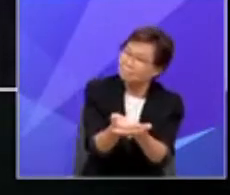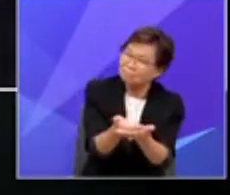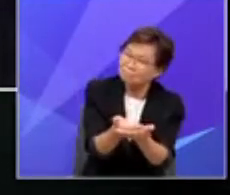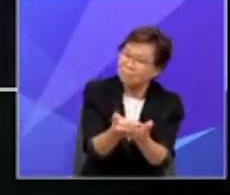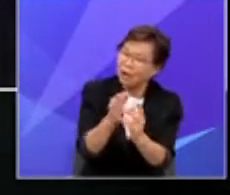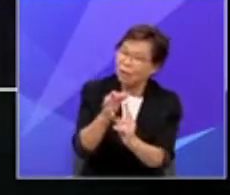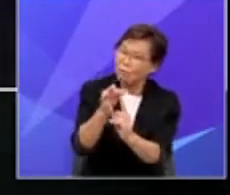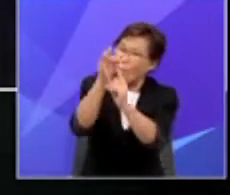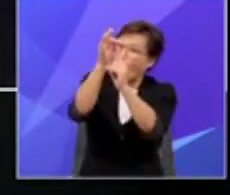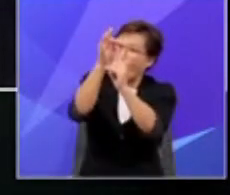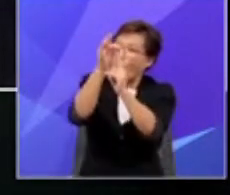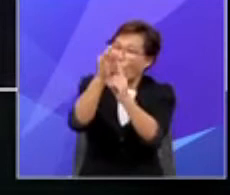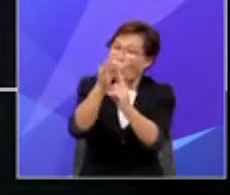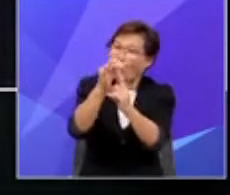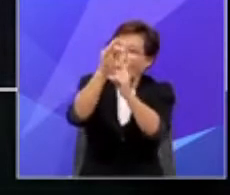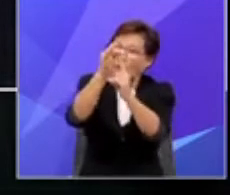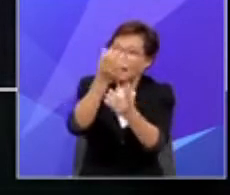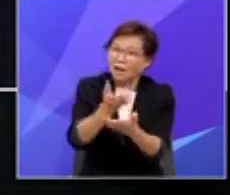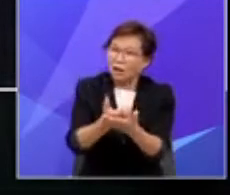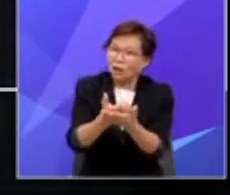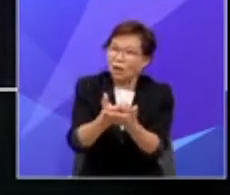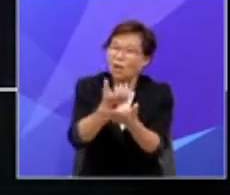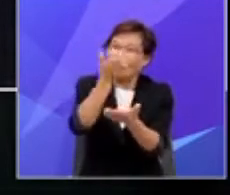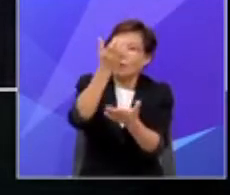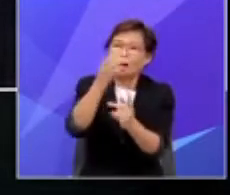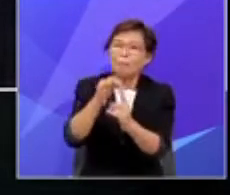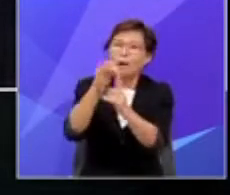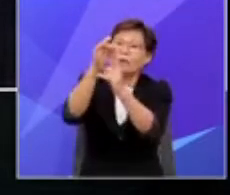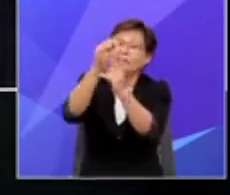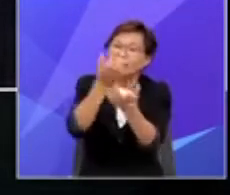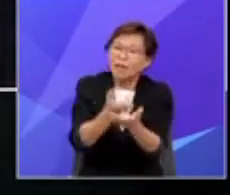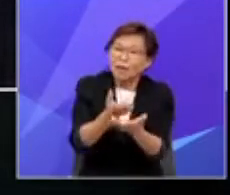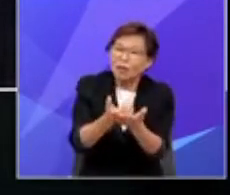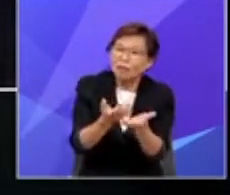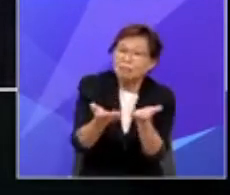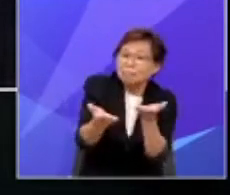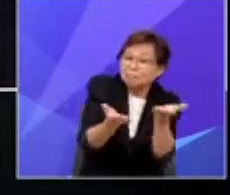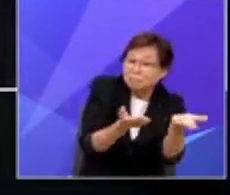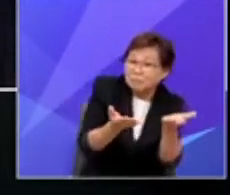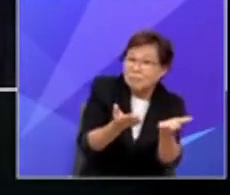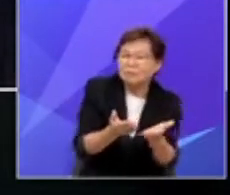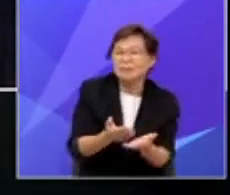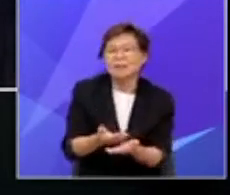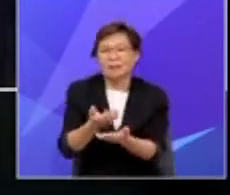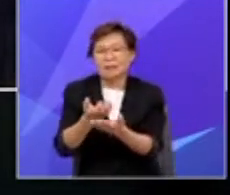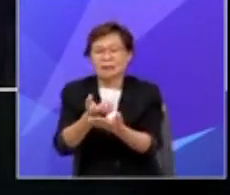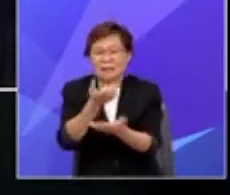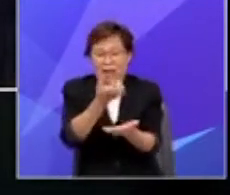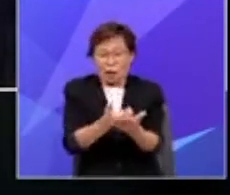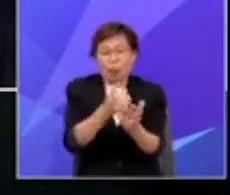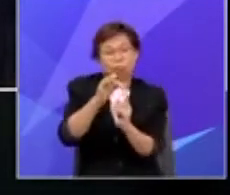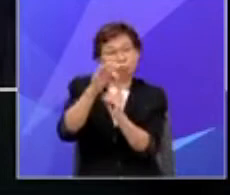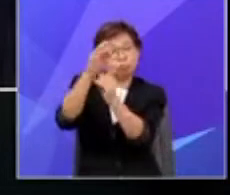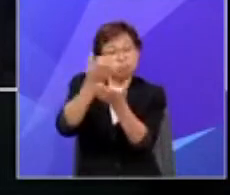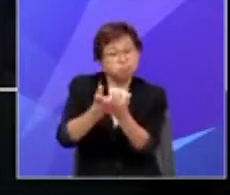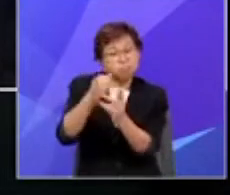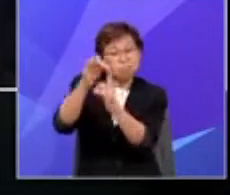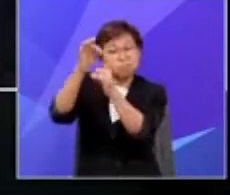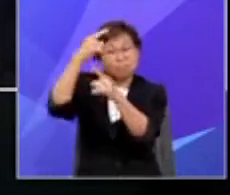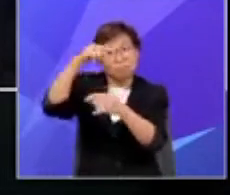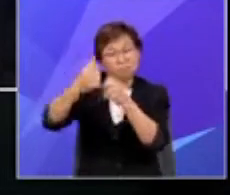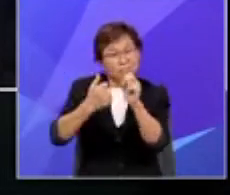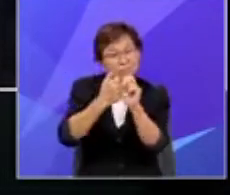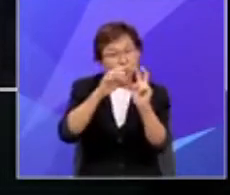priority itu now make the levels Ataupun mungkin beli diterjemahkan hasil ekonomi Qunut keutamaan bagi